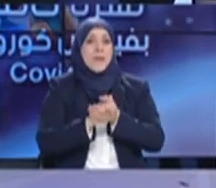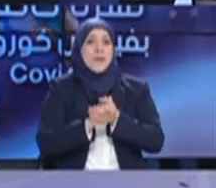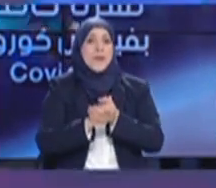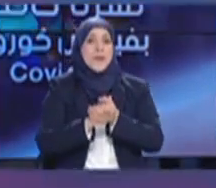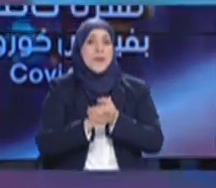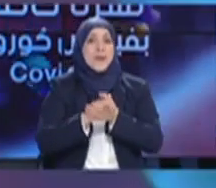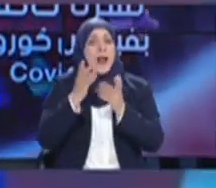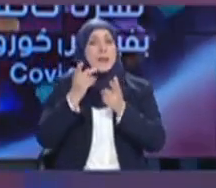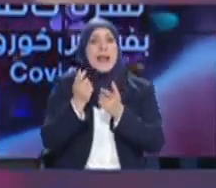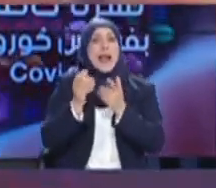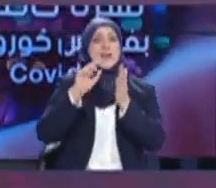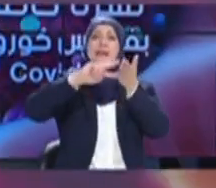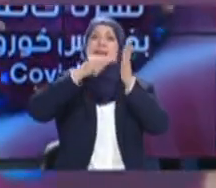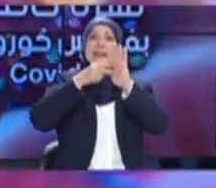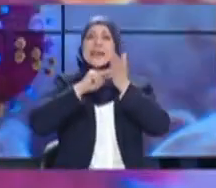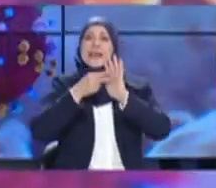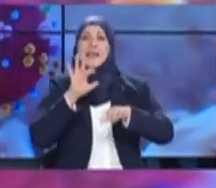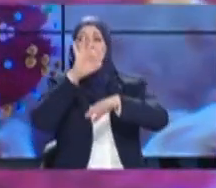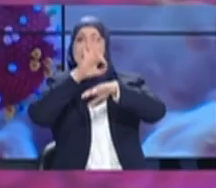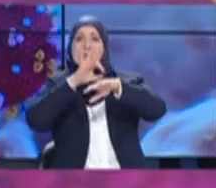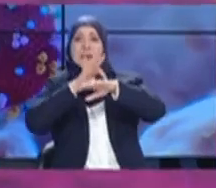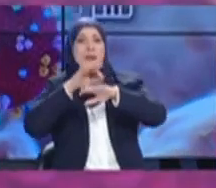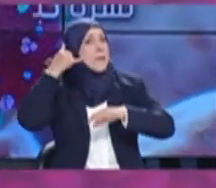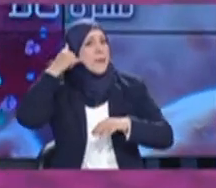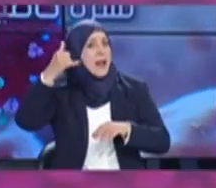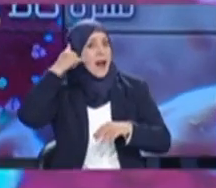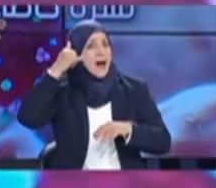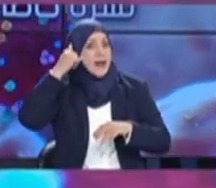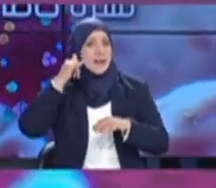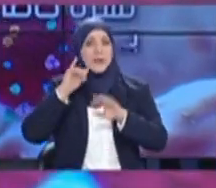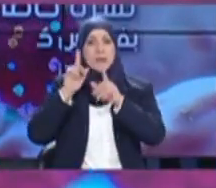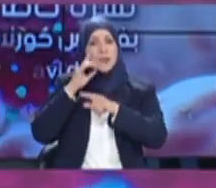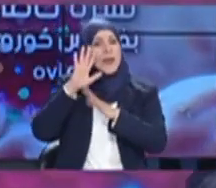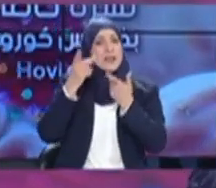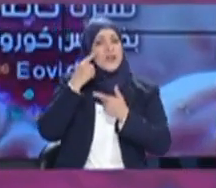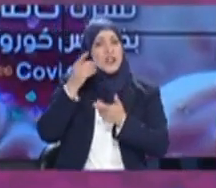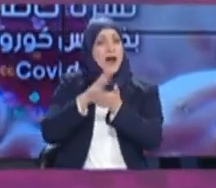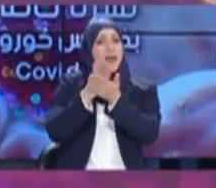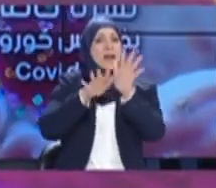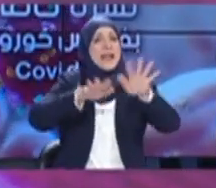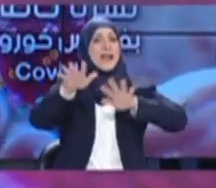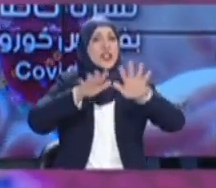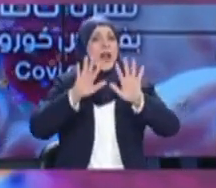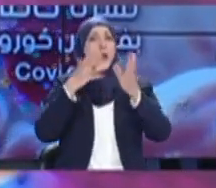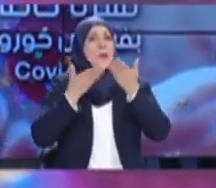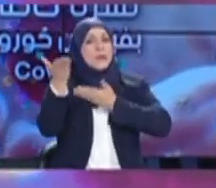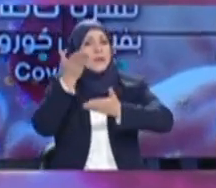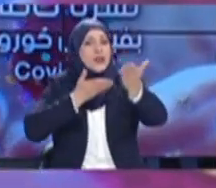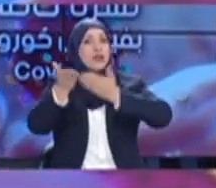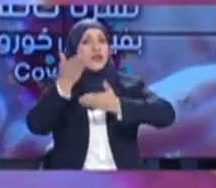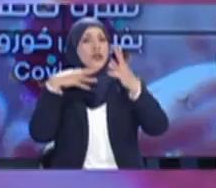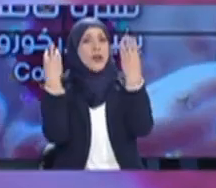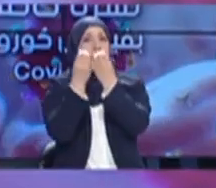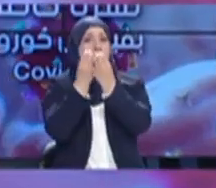عبر وصفات طبية، تكون أيضا بالهاتف وأنت متواصلة معهم. كيفاش خذيت هذا الإجراء وكيفاش كان التعامل مع المرضى متاعك